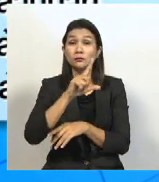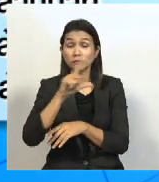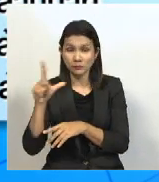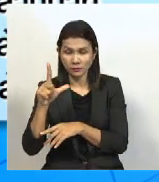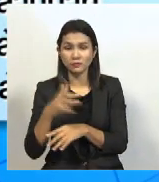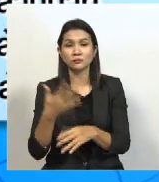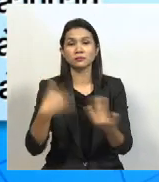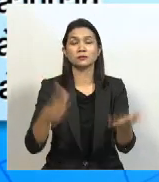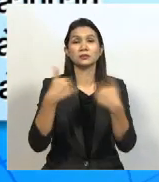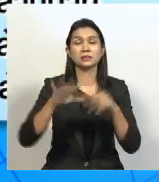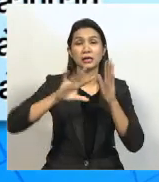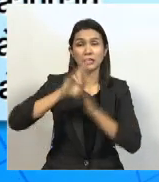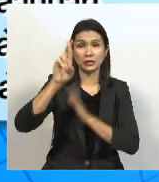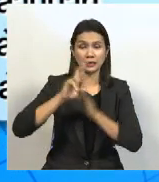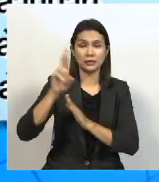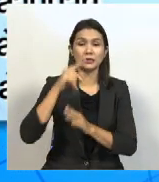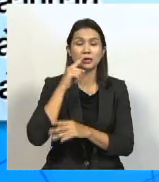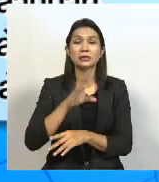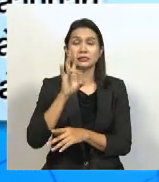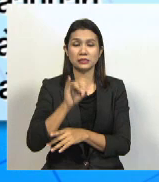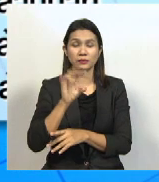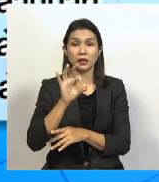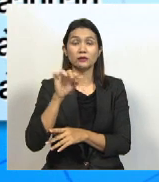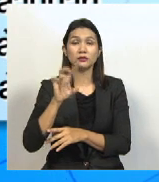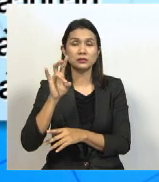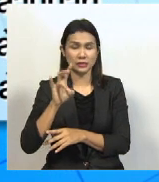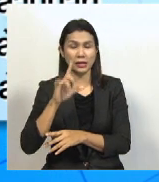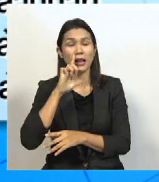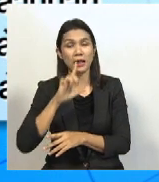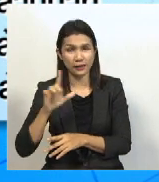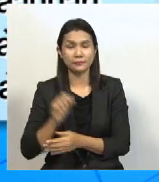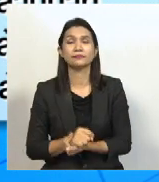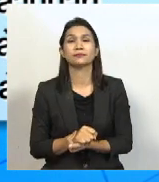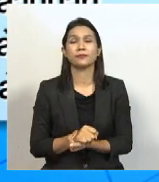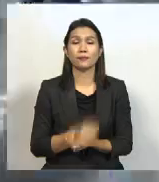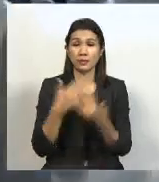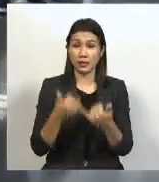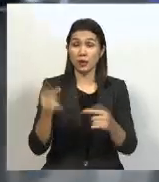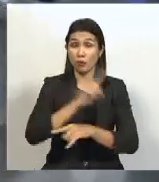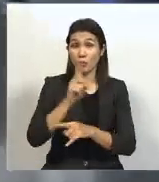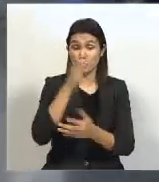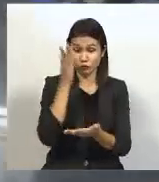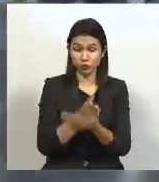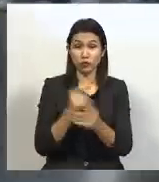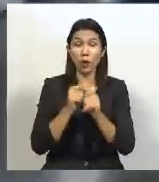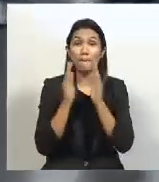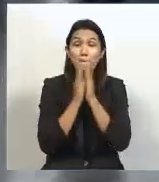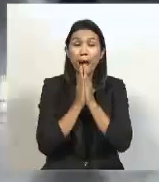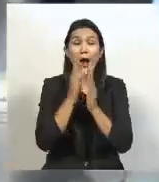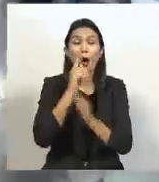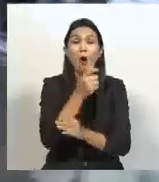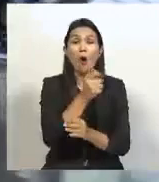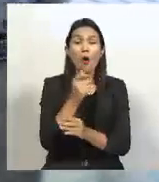นบาทและเชียงรายยอดเพิ่มเป็น79ล้าน7แสนบาทครับทั้งนี้ในช่วงวันหยุดเทศกาลออกพรรษาระหว่